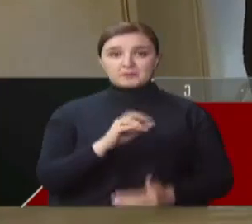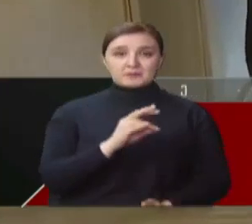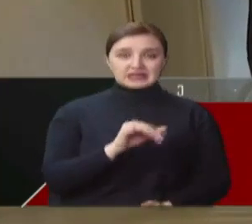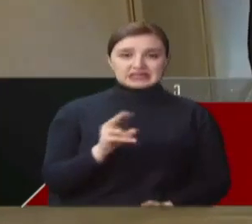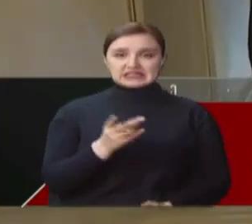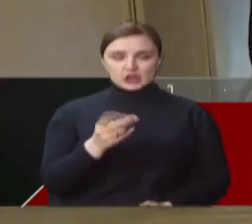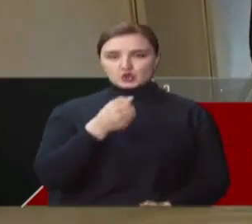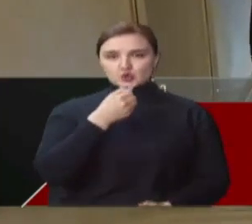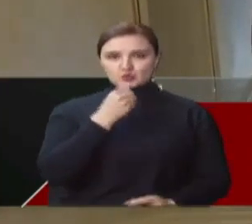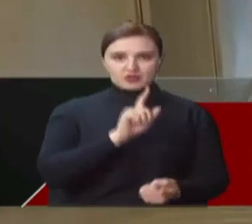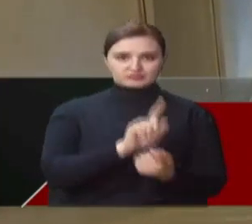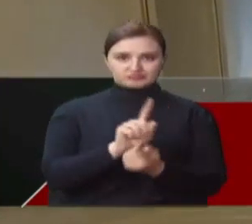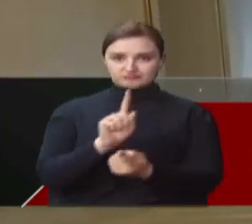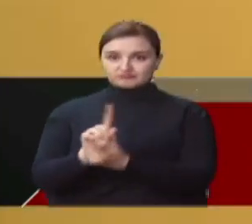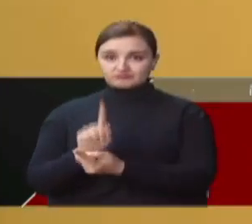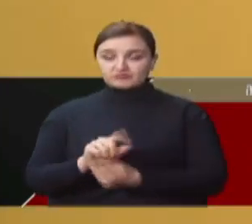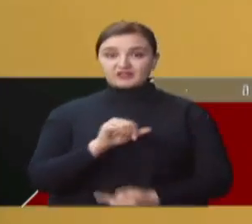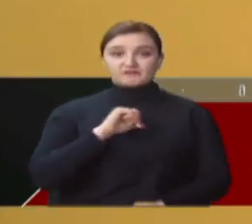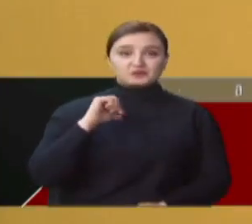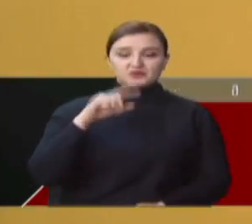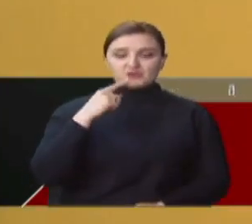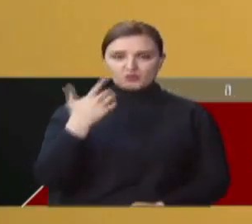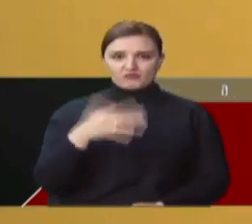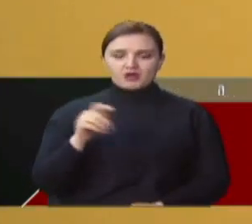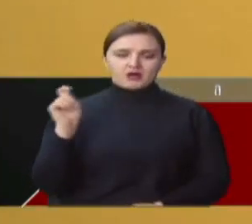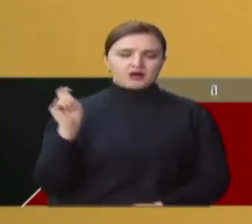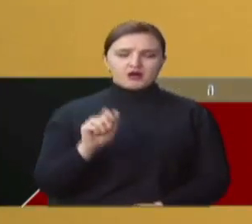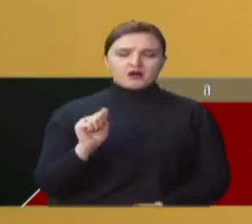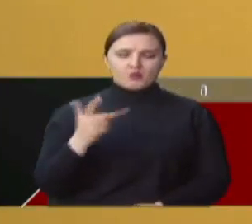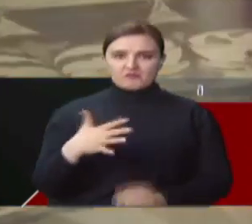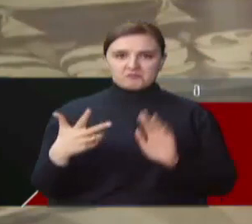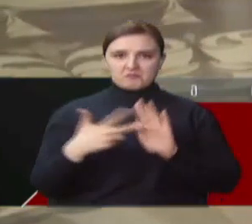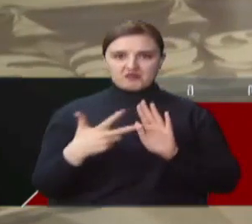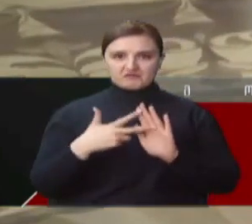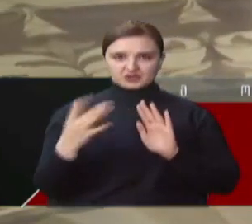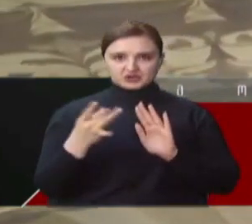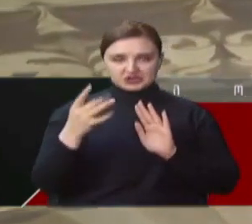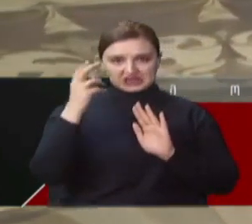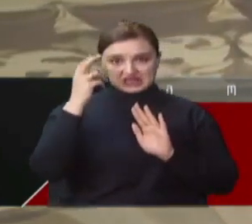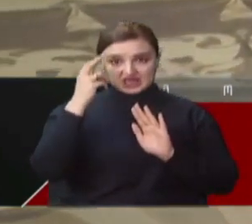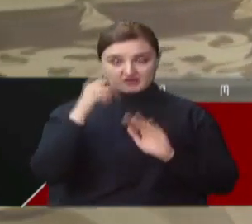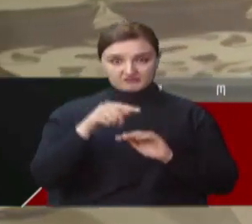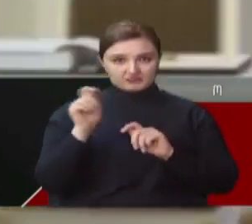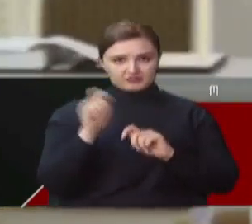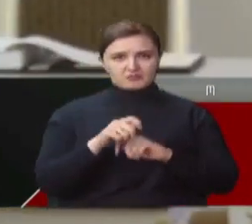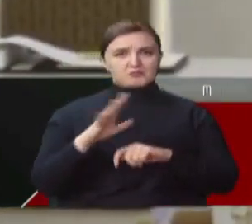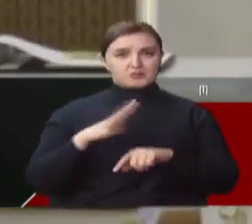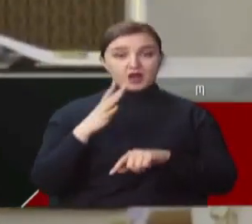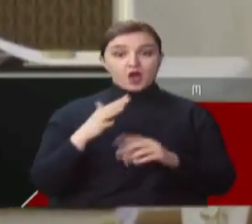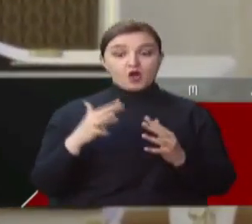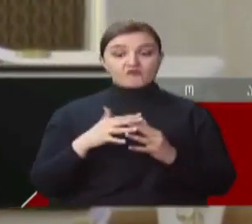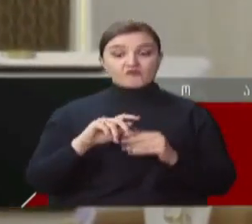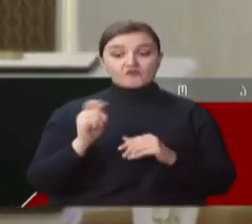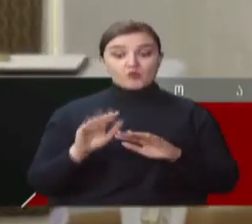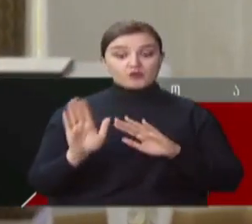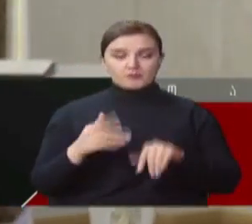ზელენსკი ჟურნალისტებს შეხვდნენ. როგორც თავად თქვა, ეს მისი მერვე ვიზიტია კიევში. ომის დაწყების შემდეგ კი პირველი. თქვა, რომ კიევში